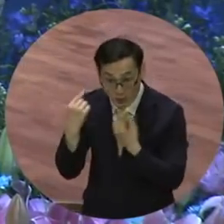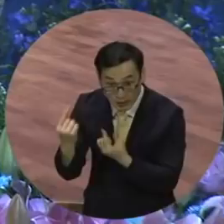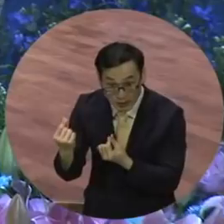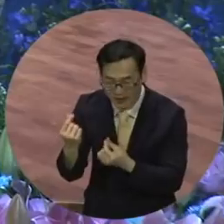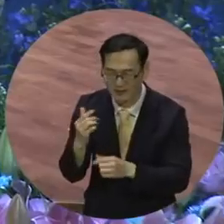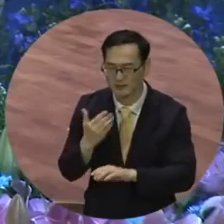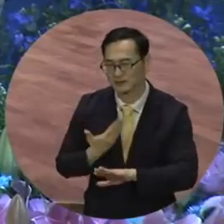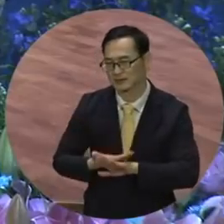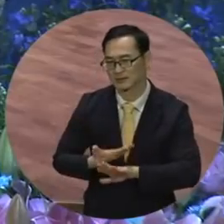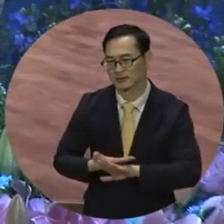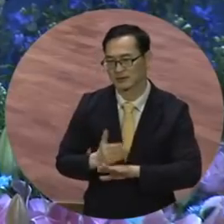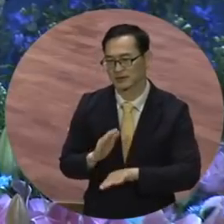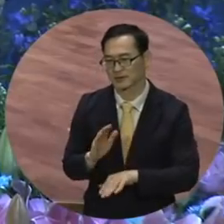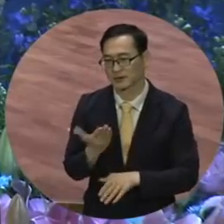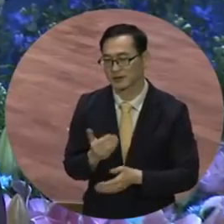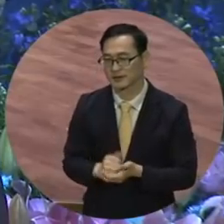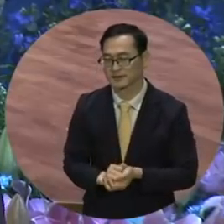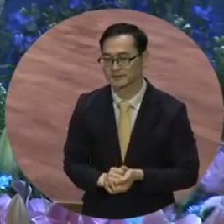영원한 생명,